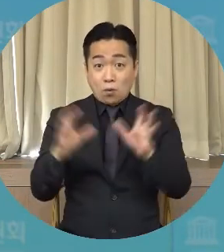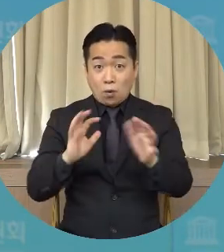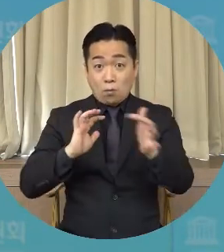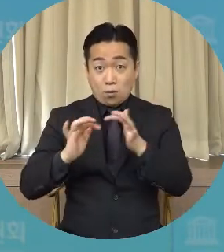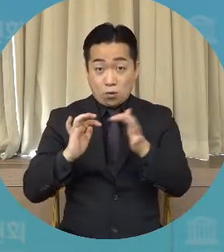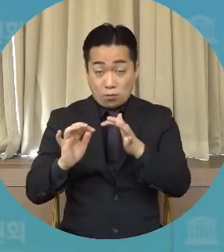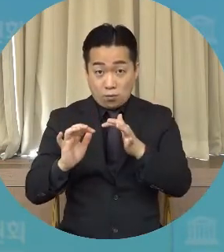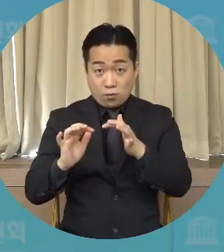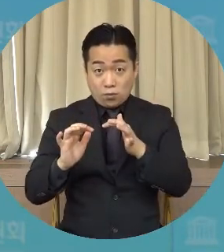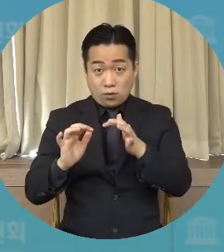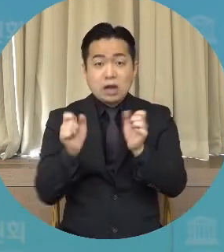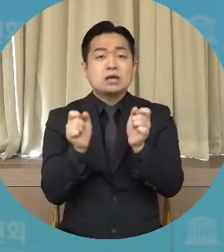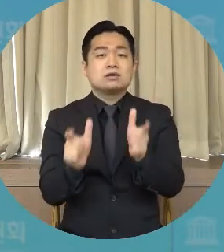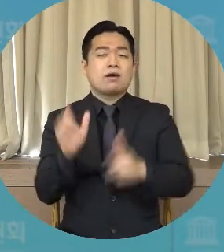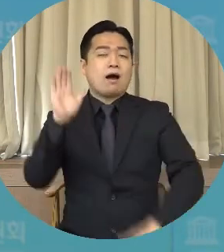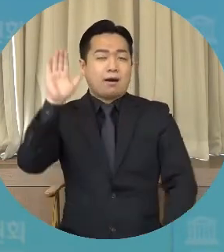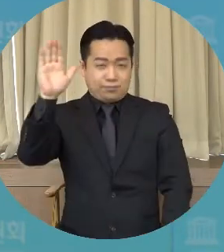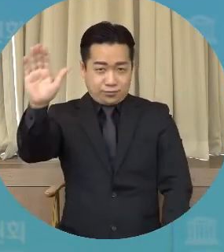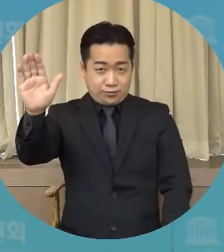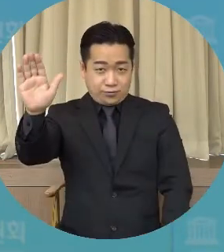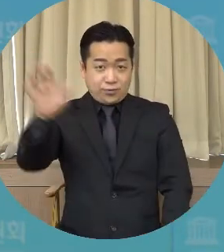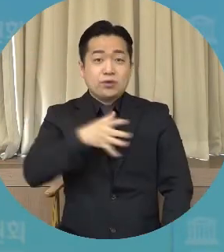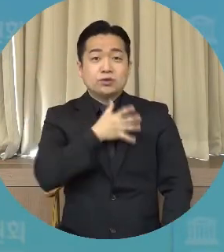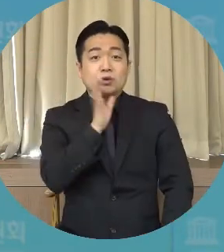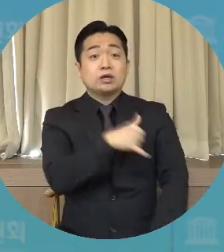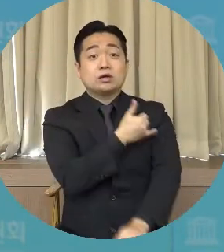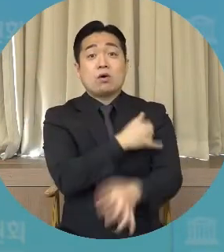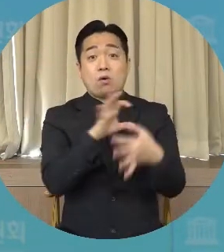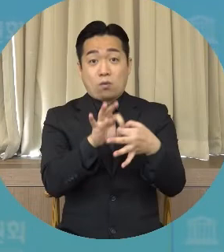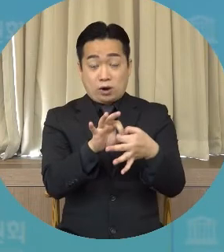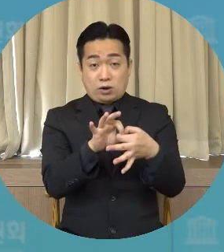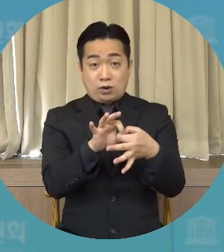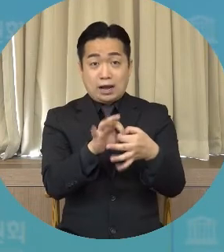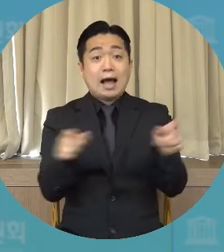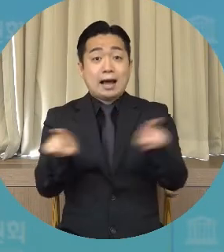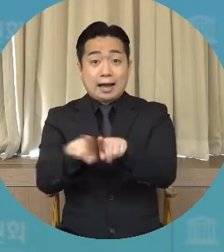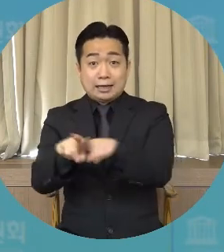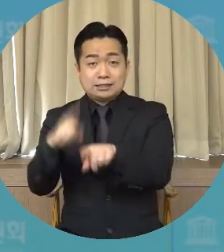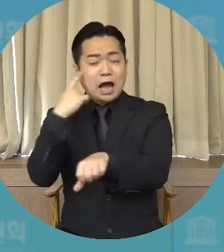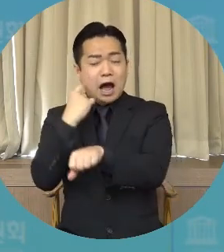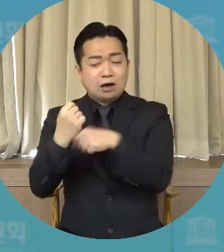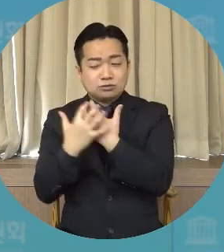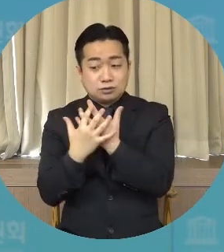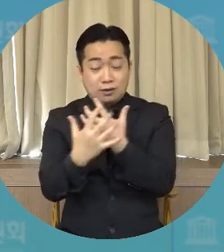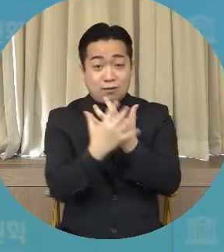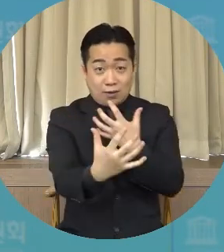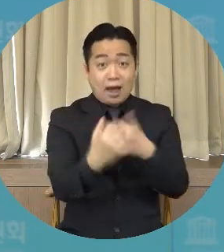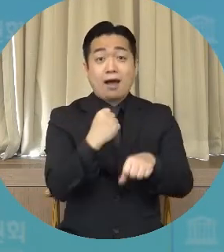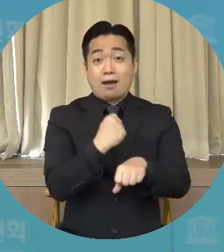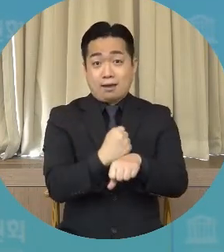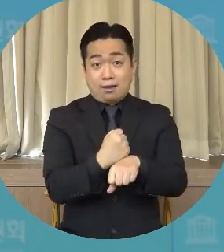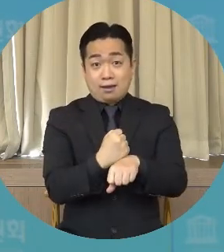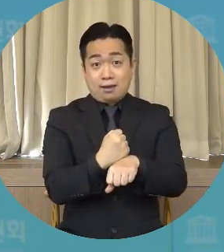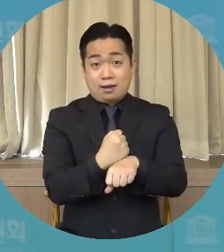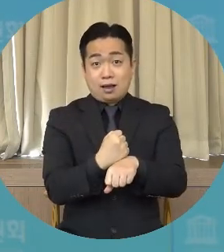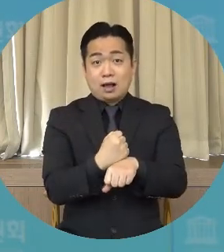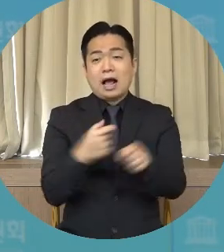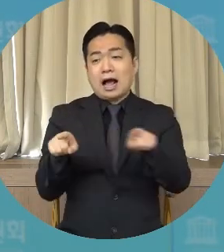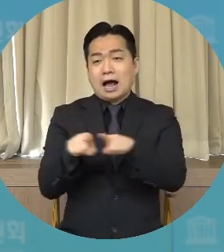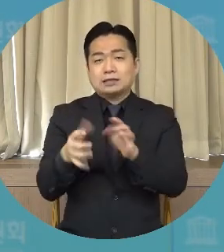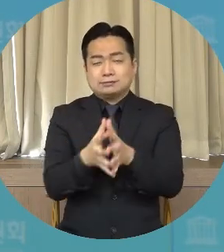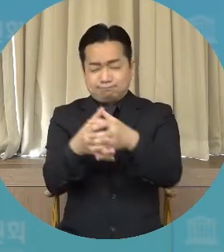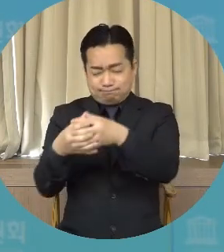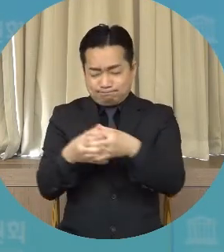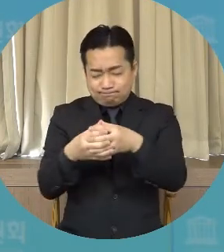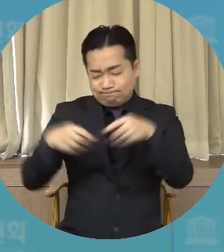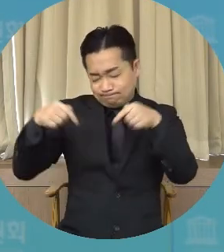개최를 계기로 앞으로도 노인인권 관련 공동 학술 행사 개최 등 여러 협력적인 연구 활동을